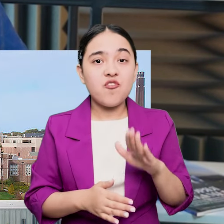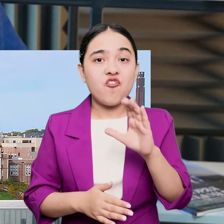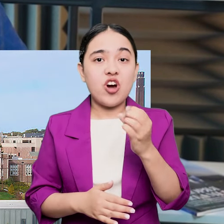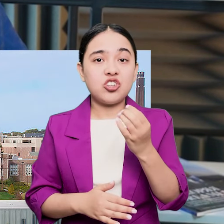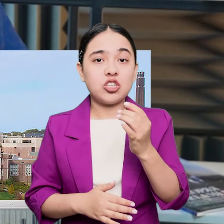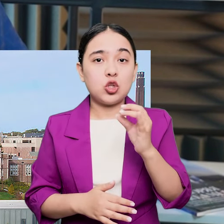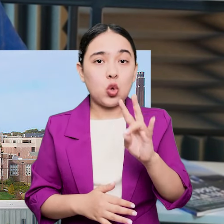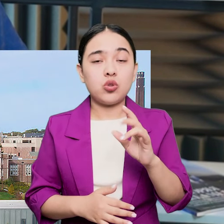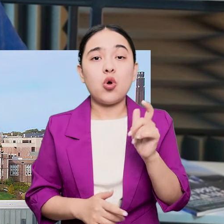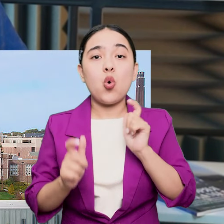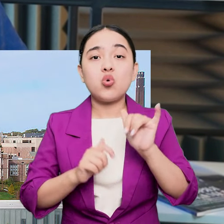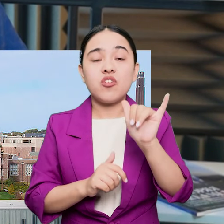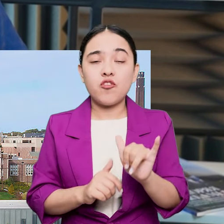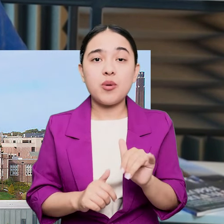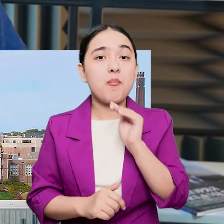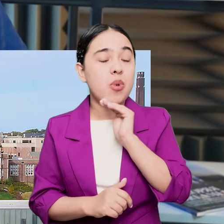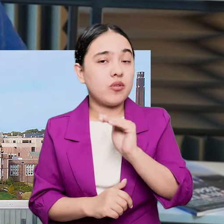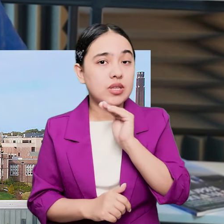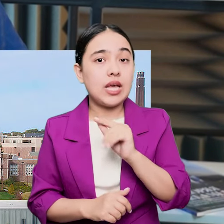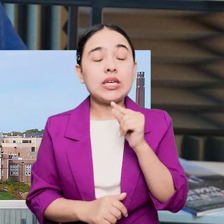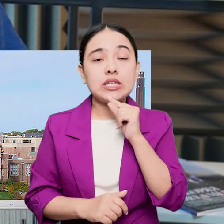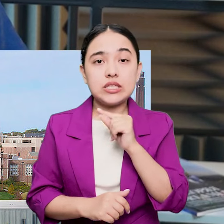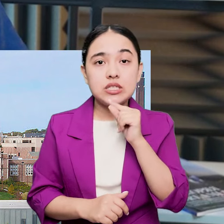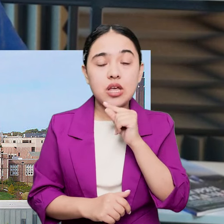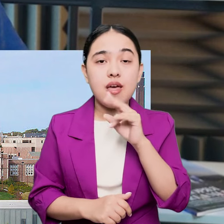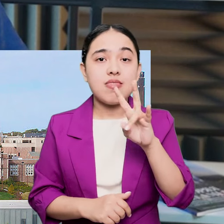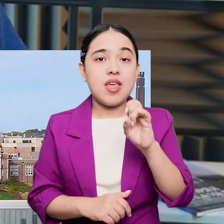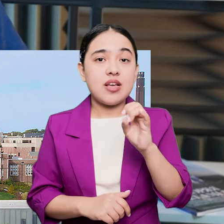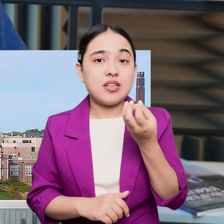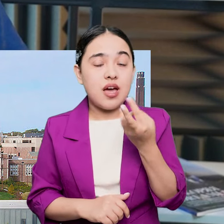Washington universiteti professori iqtisodiy